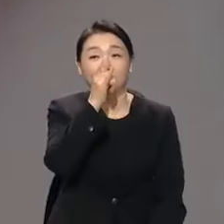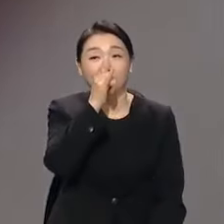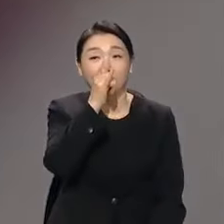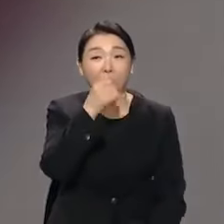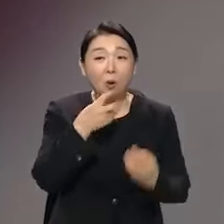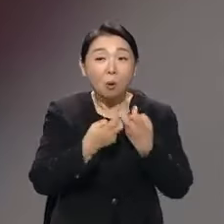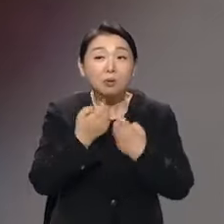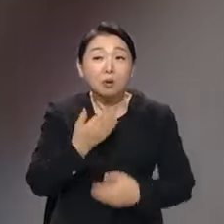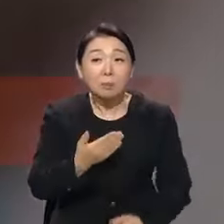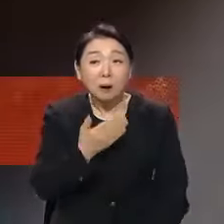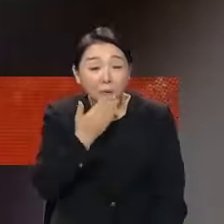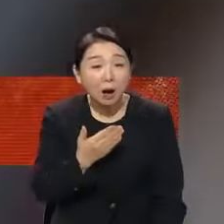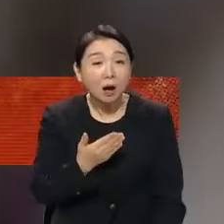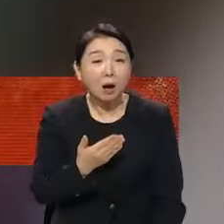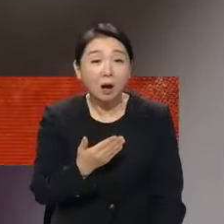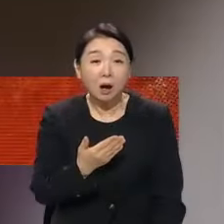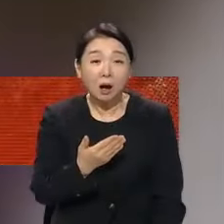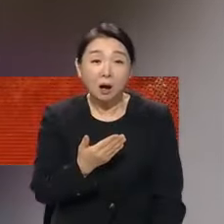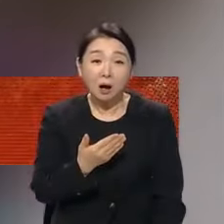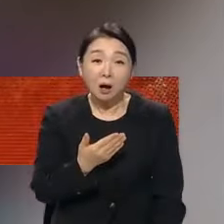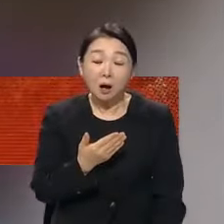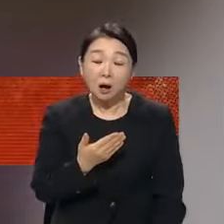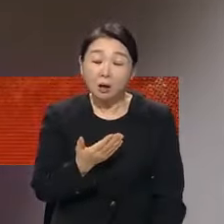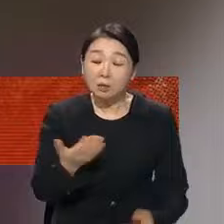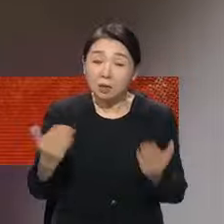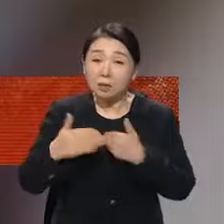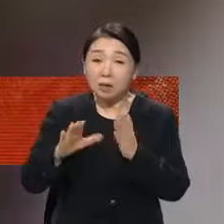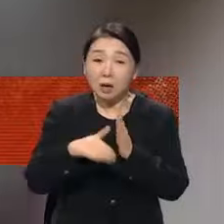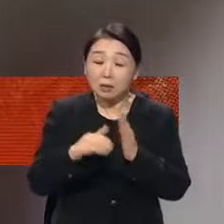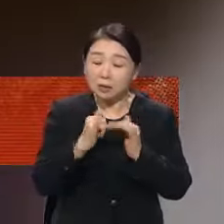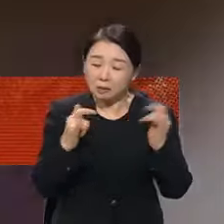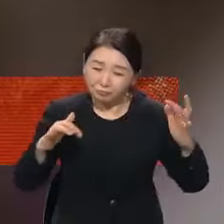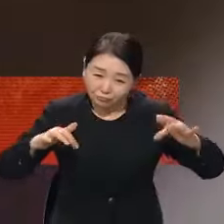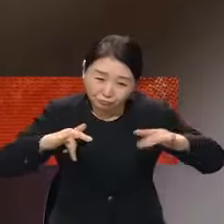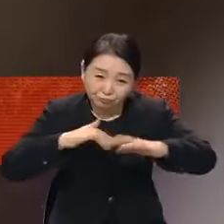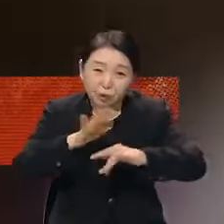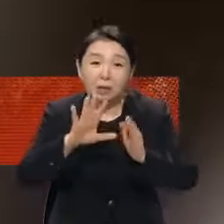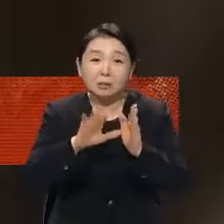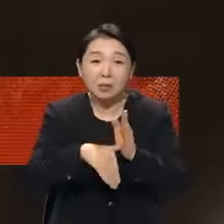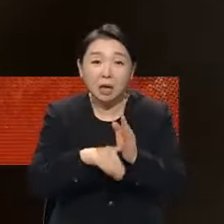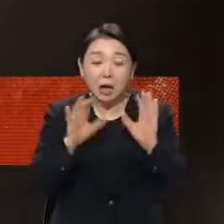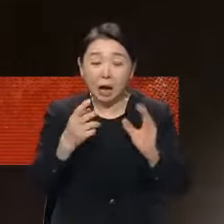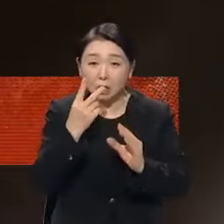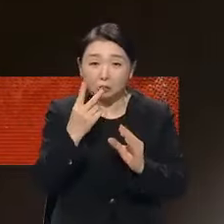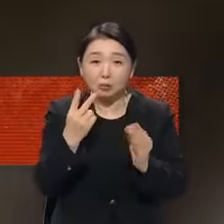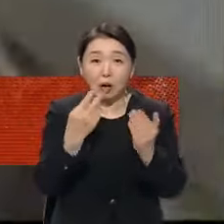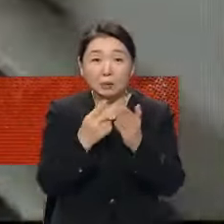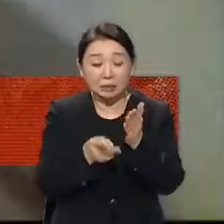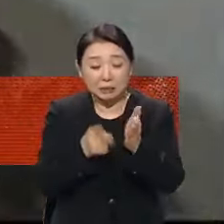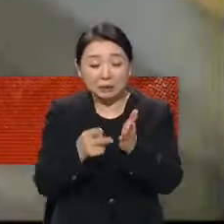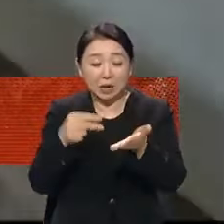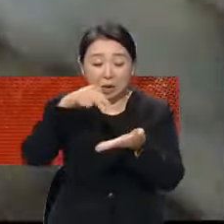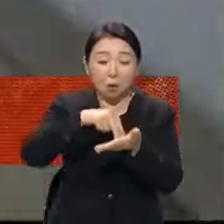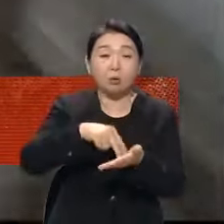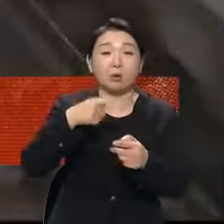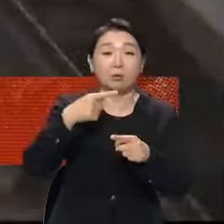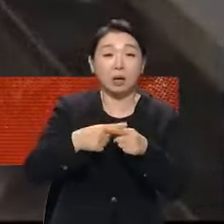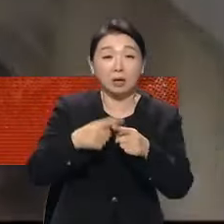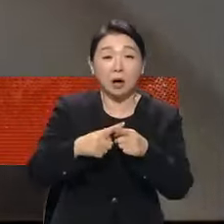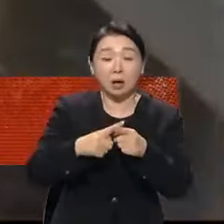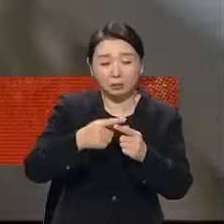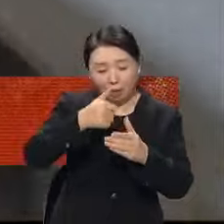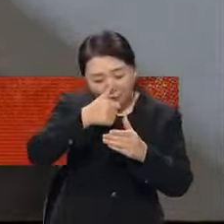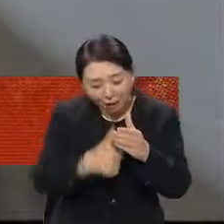어떻게 저게 가능해요? 글쎄요, 저게 출근 시간이나 사람들로 북적이는 승강장에서 아이 둘 데리고 기차에 오르려다가 승강장